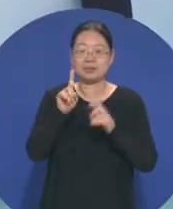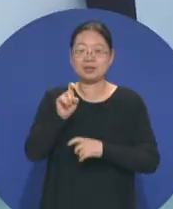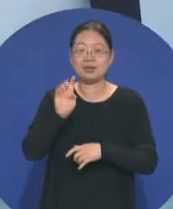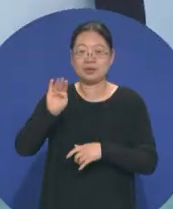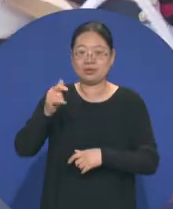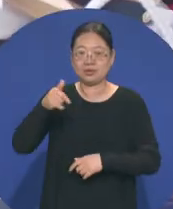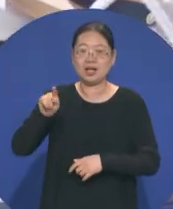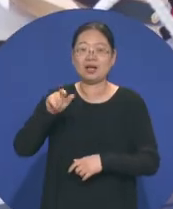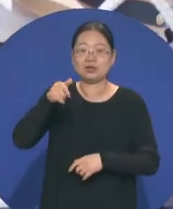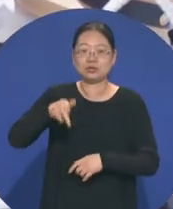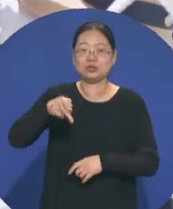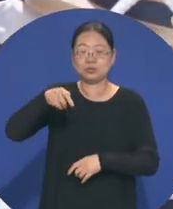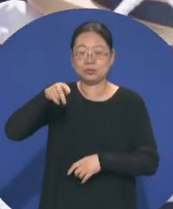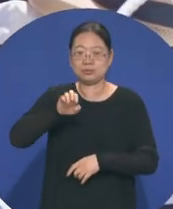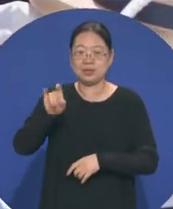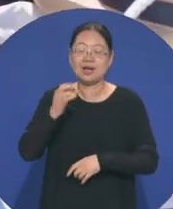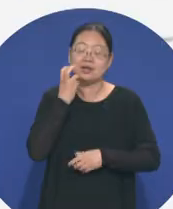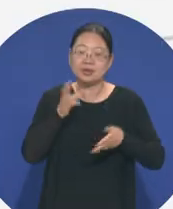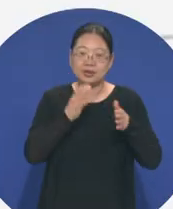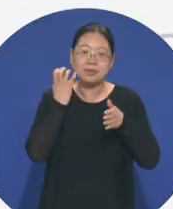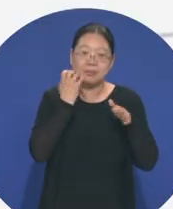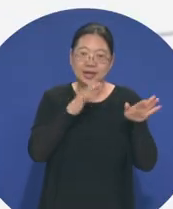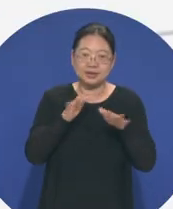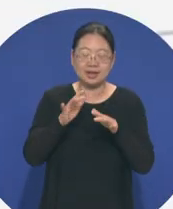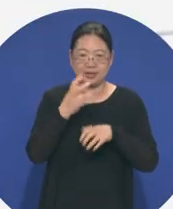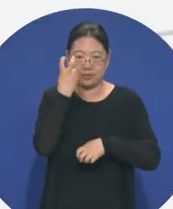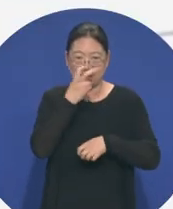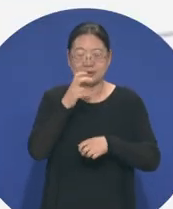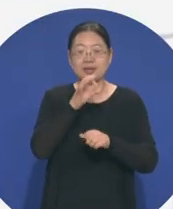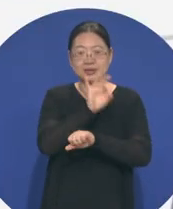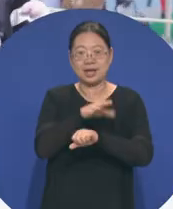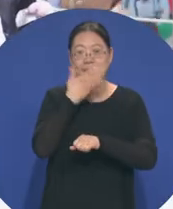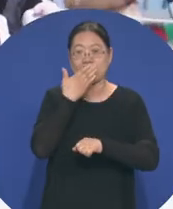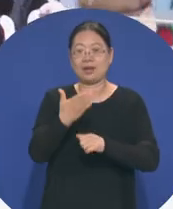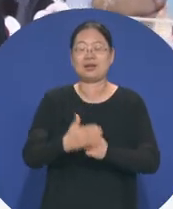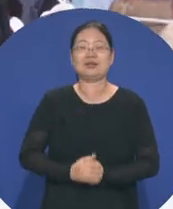11번에서 경기 바다를 검색해 구입하면 됩니다